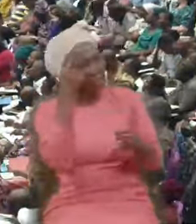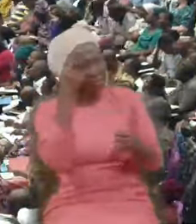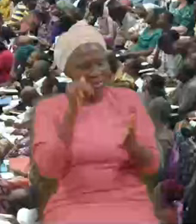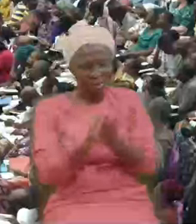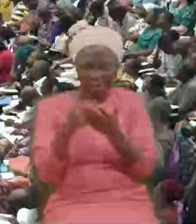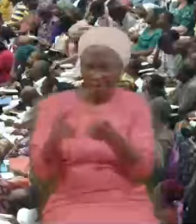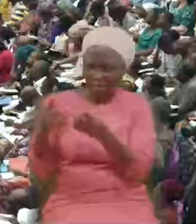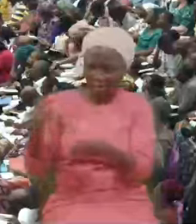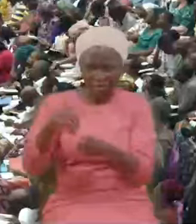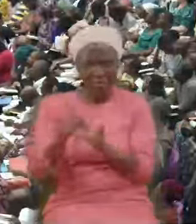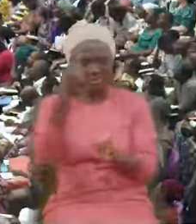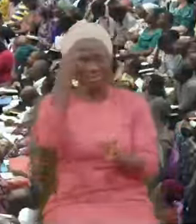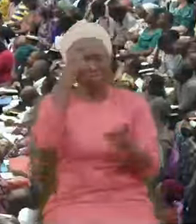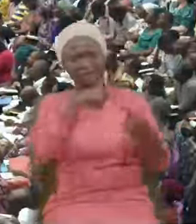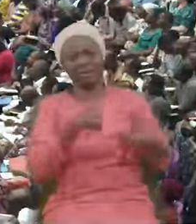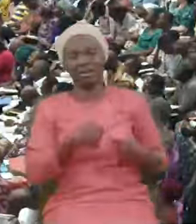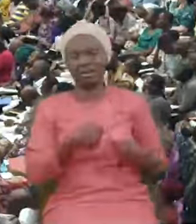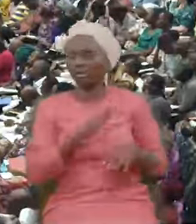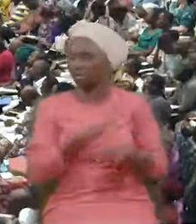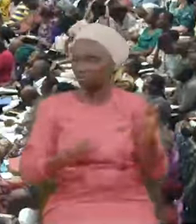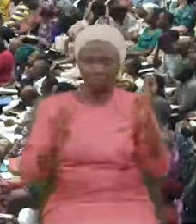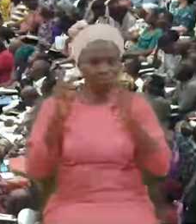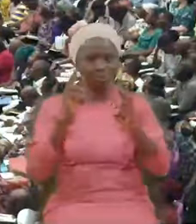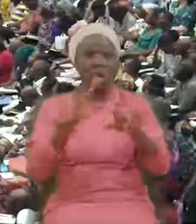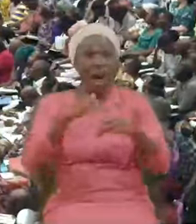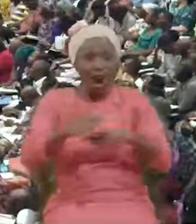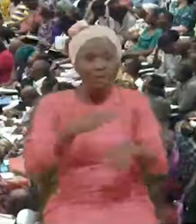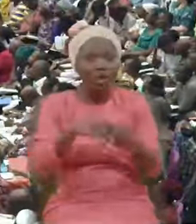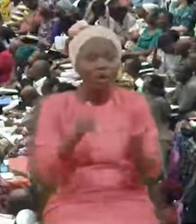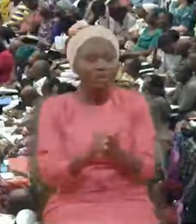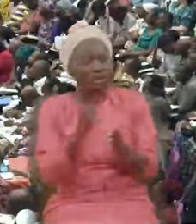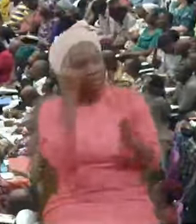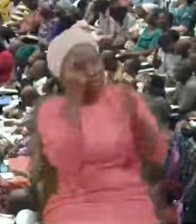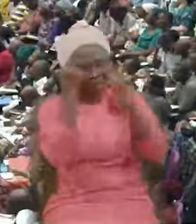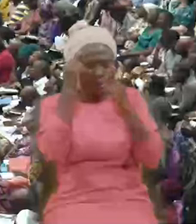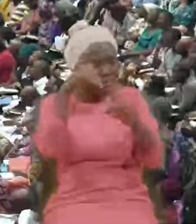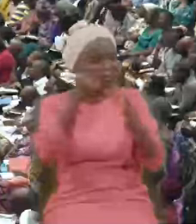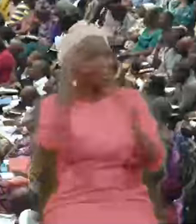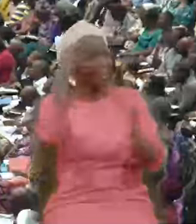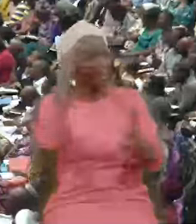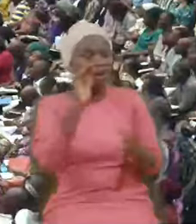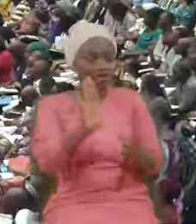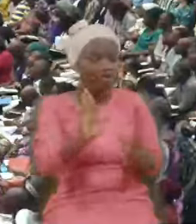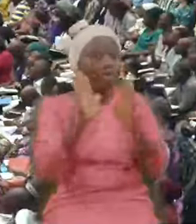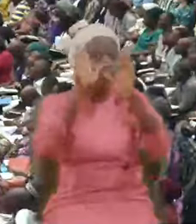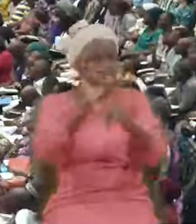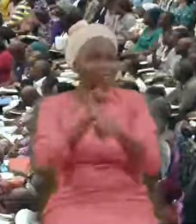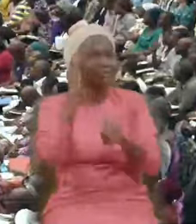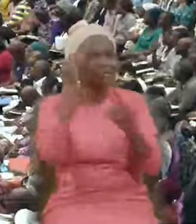Laissez de côté ces pensées qui ruminent en vous. Après tout cela, votre miracle